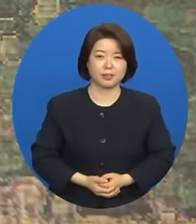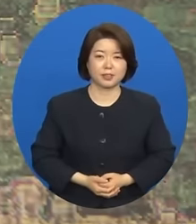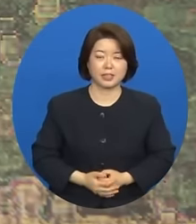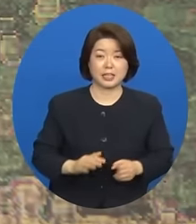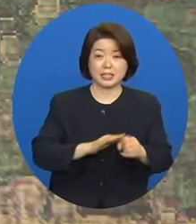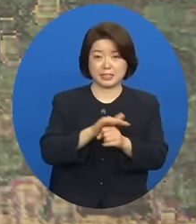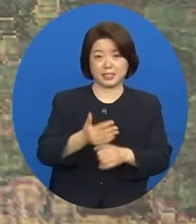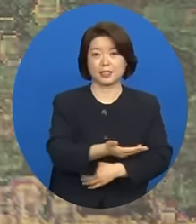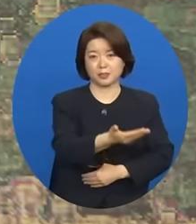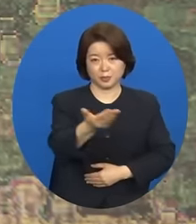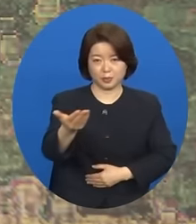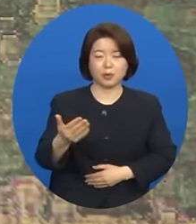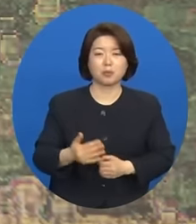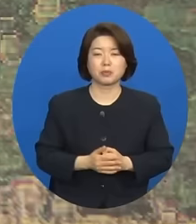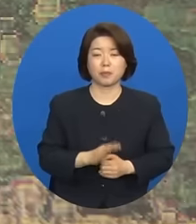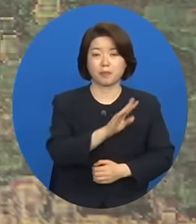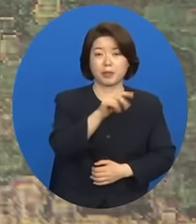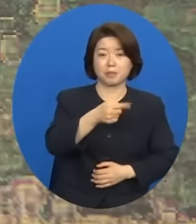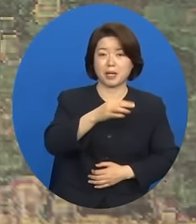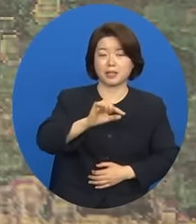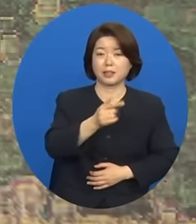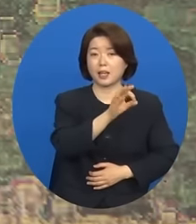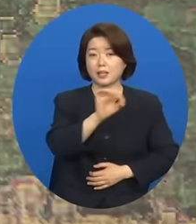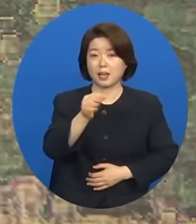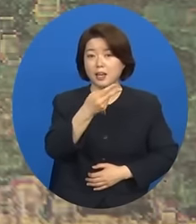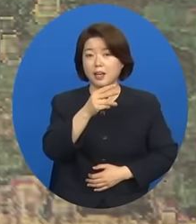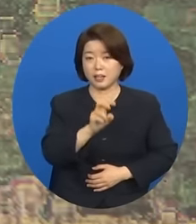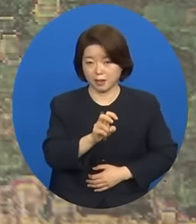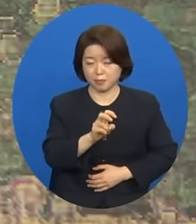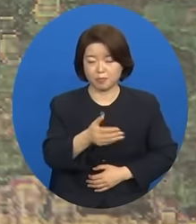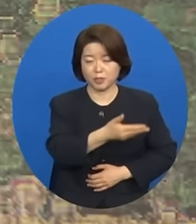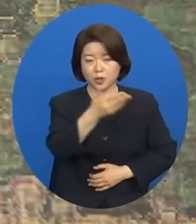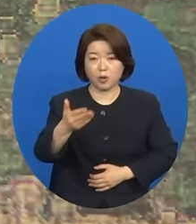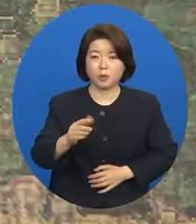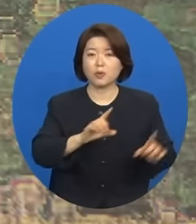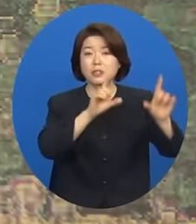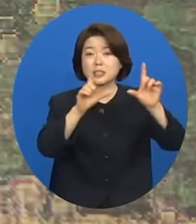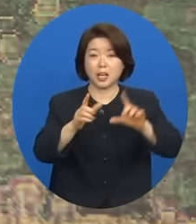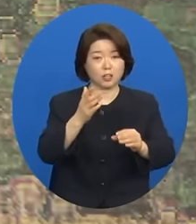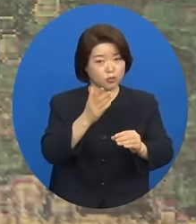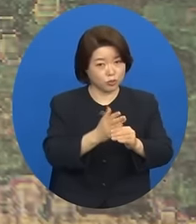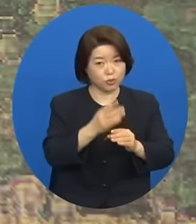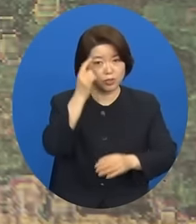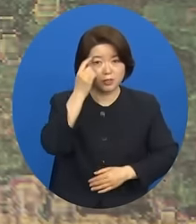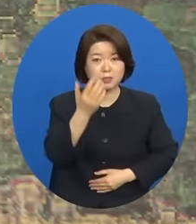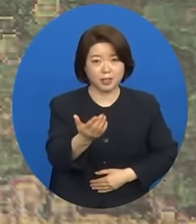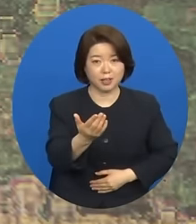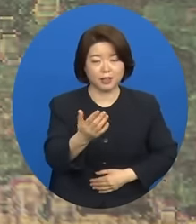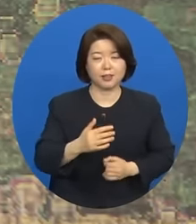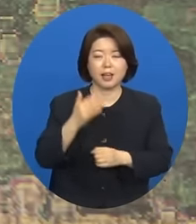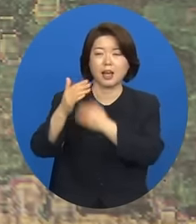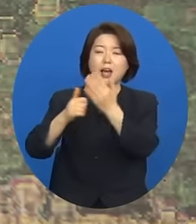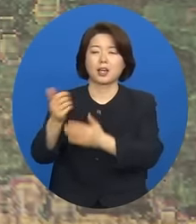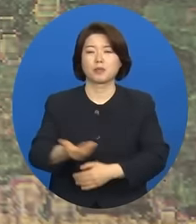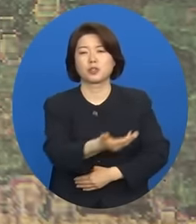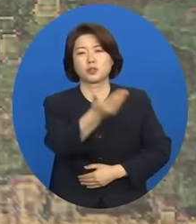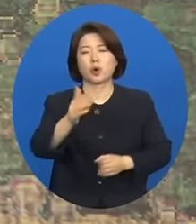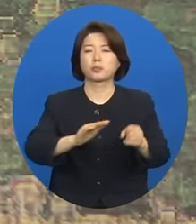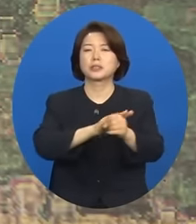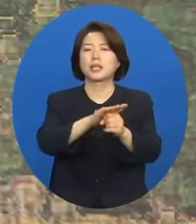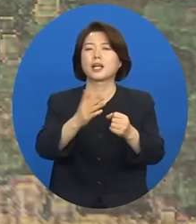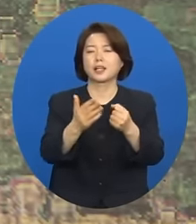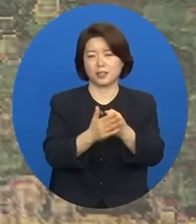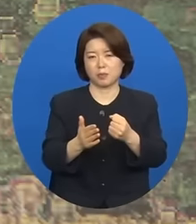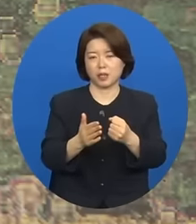사랑하는 여러분, 바닷 아람을 혹시 여러분 통과하고 계십니까? 하나님이 여러분을 사랑하셔서